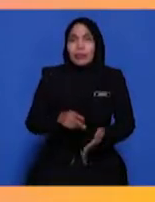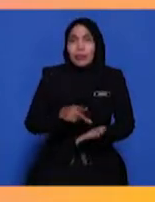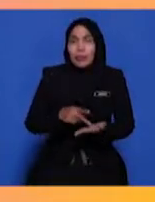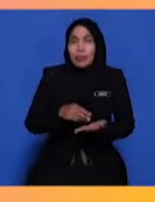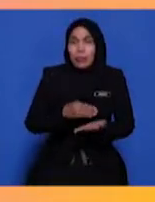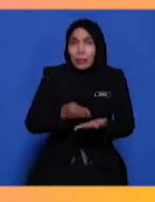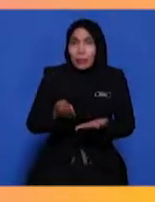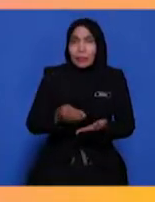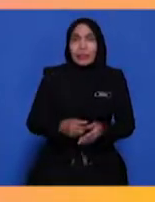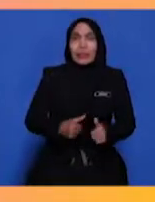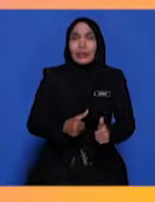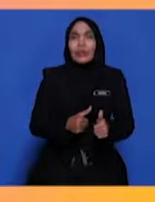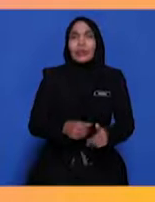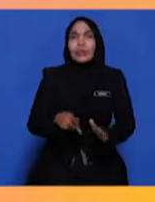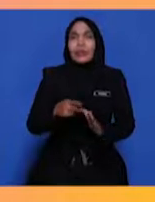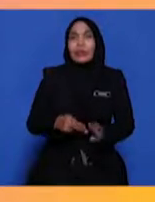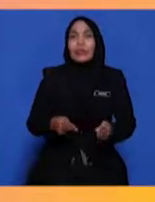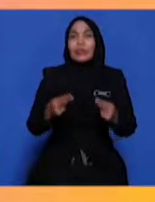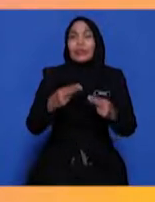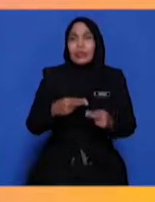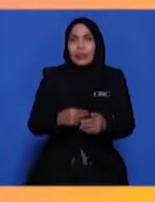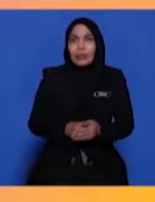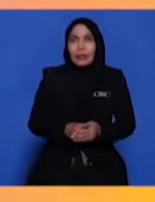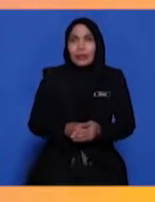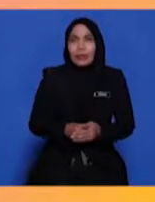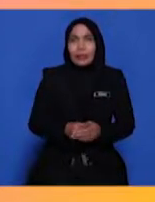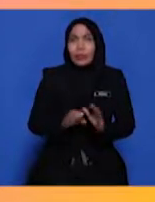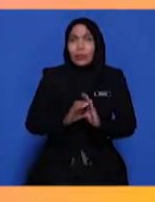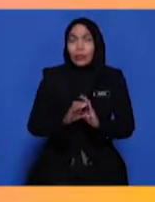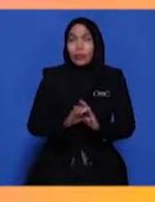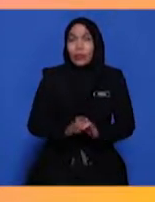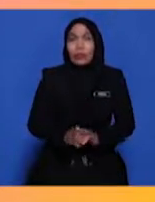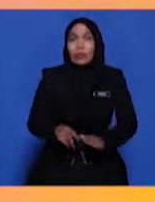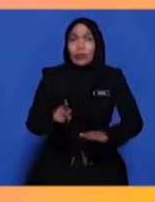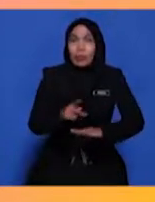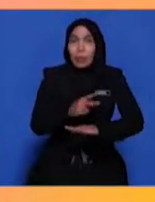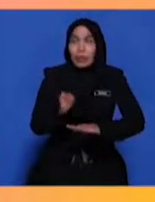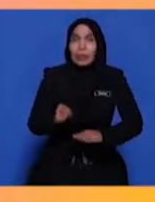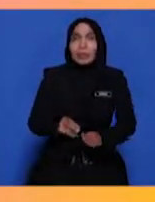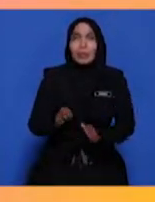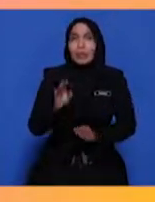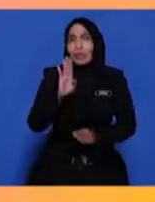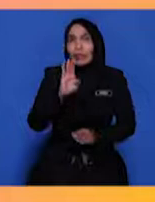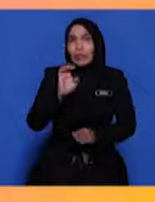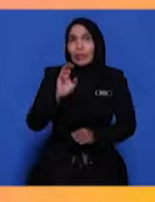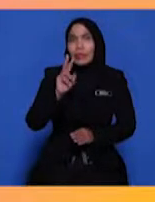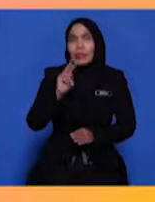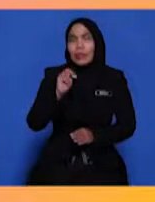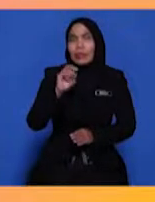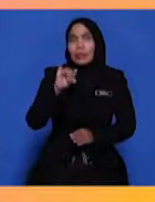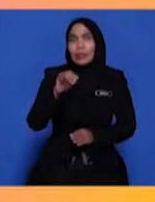daripada pendapatan yang diperoleh. Contohnya, pakaian berjenama. Oleh itu, amalkan perbelanjaan